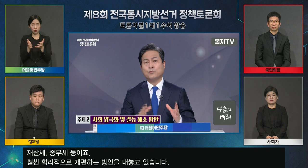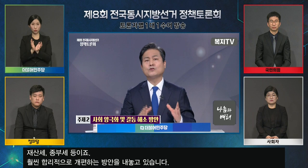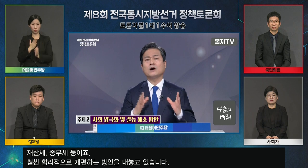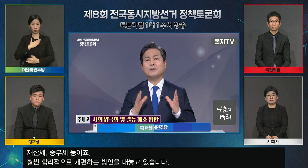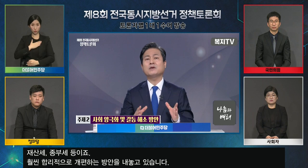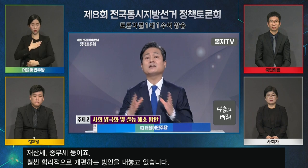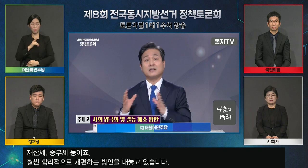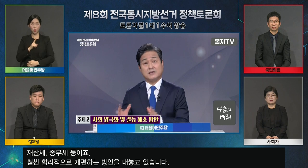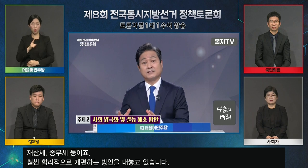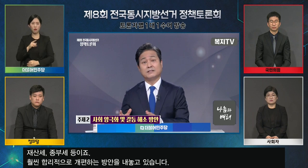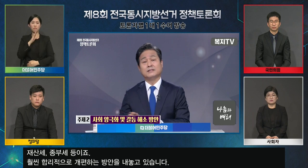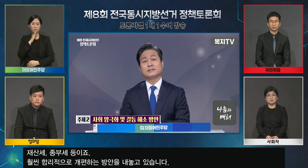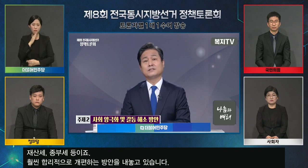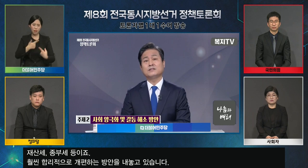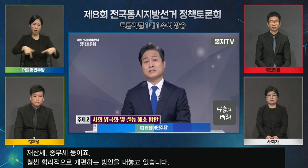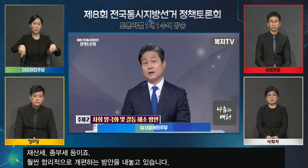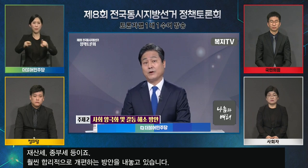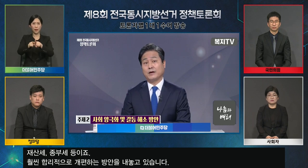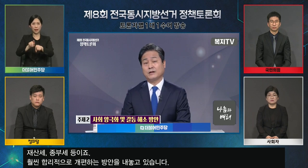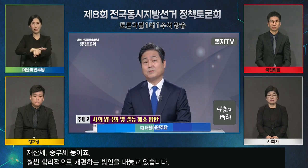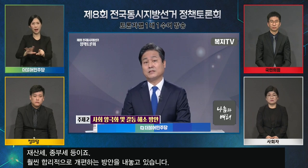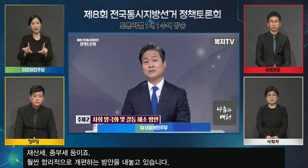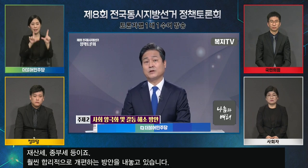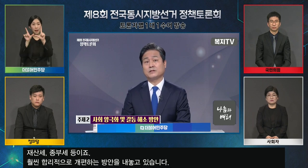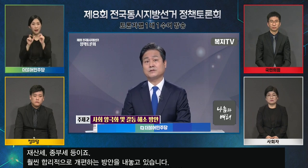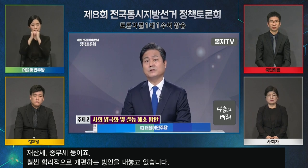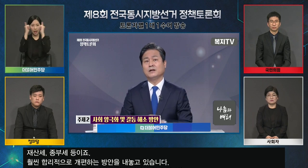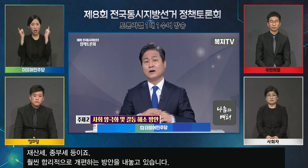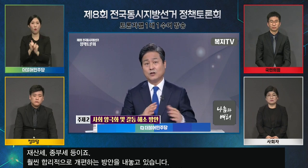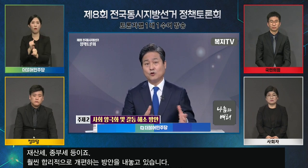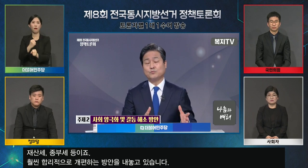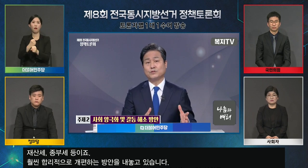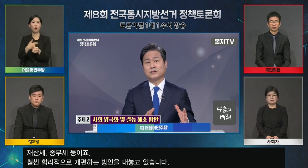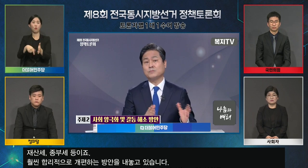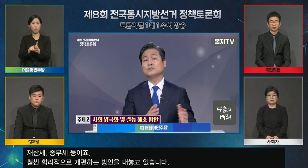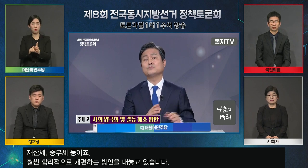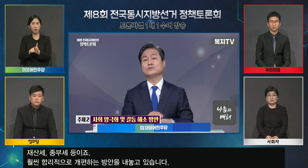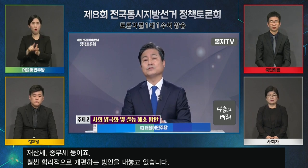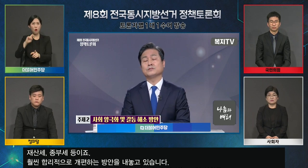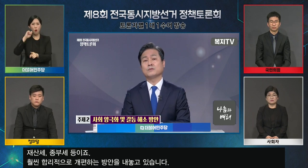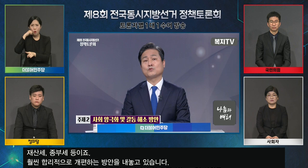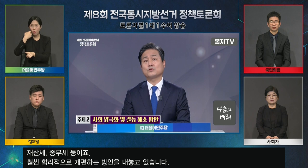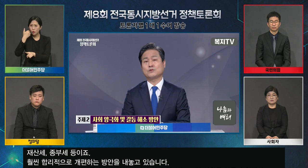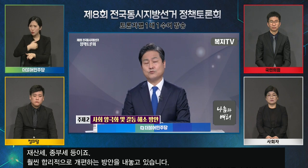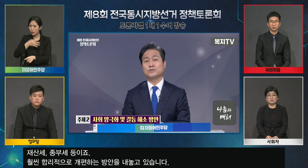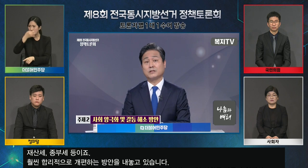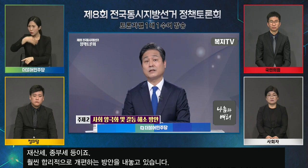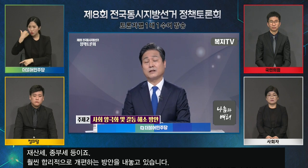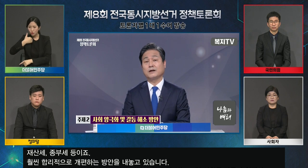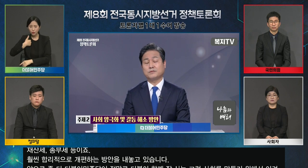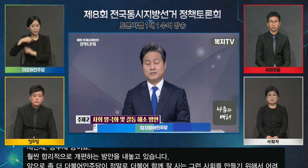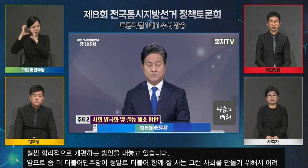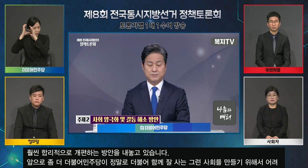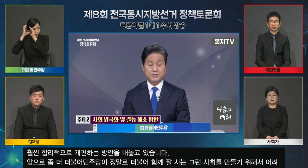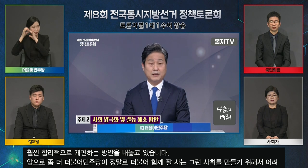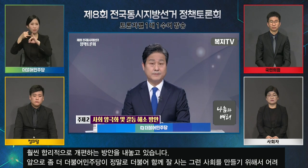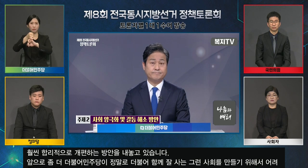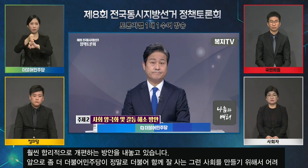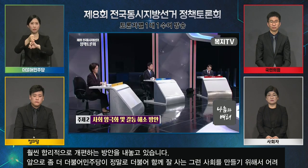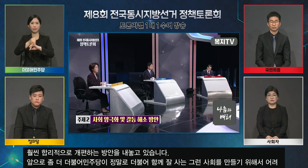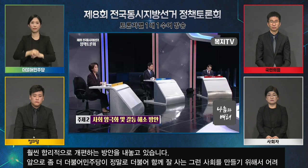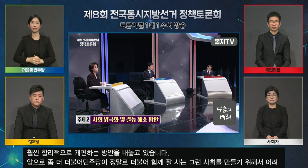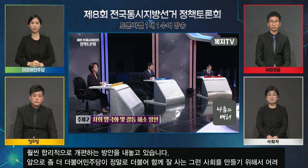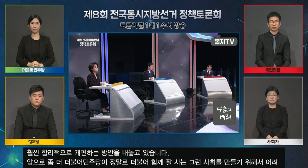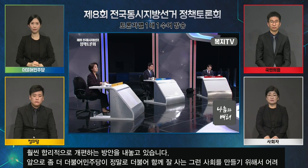더불어 함께 잘 사는 그런 이제 사회를 만들기 위해서 어려운 분들, 힘든 분들의 목소리를 충분히 듣겠다 이런 말씀 드립니다.